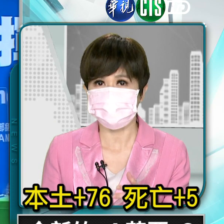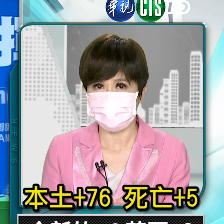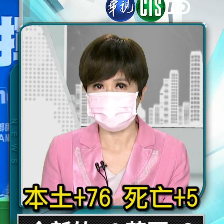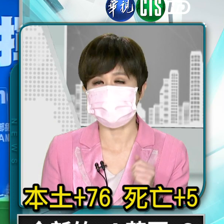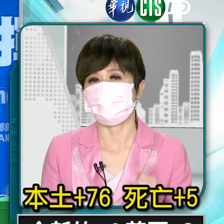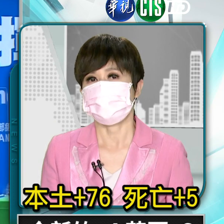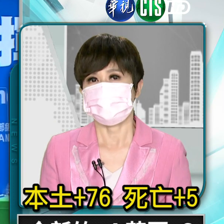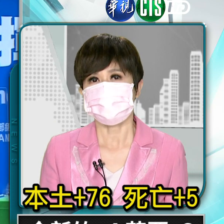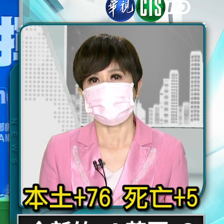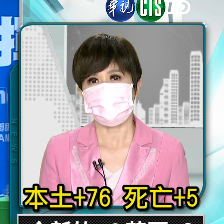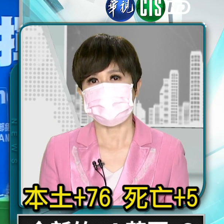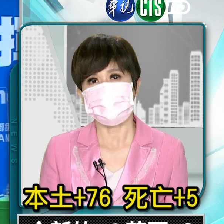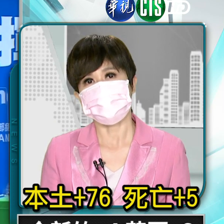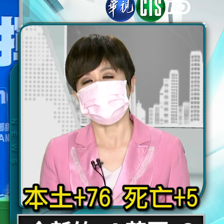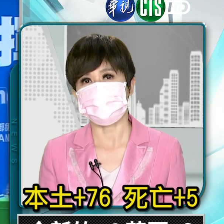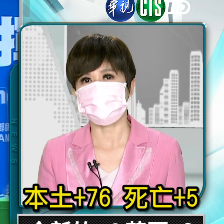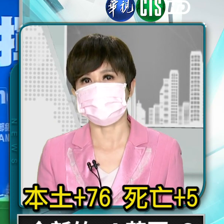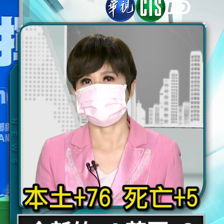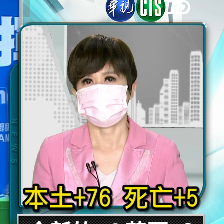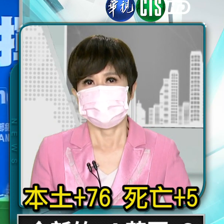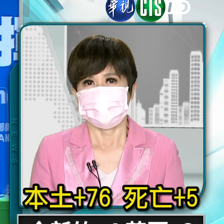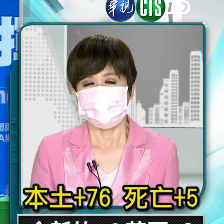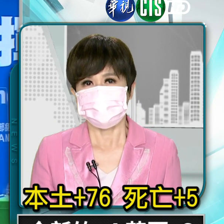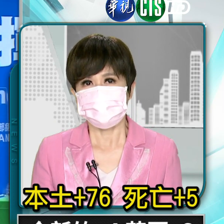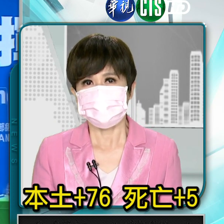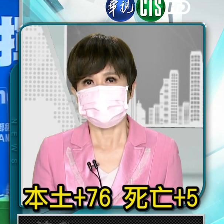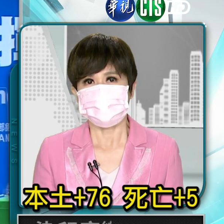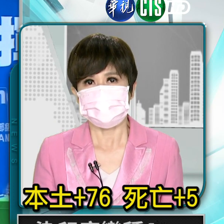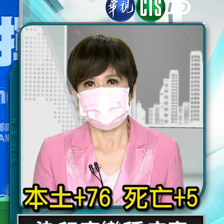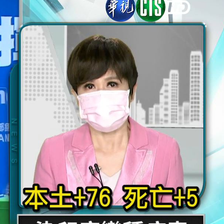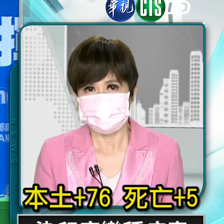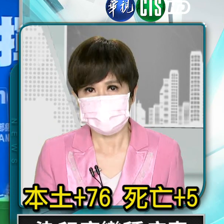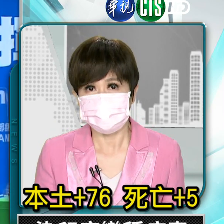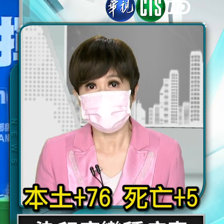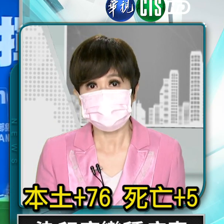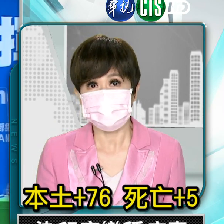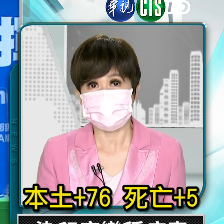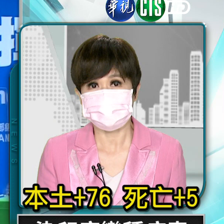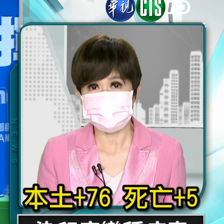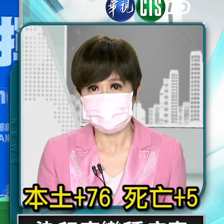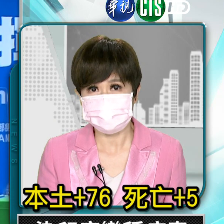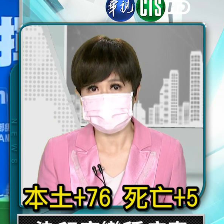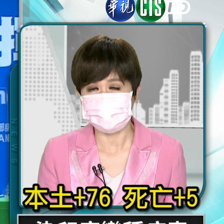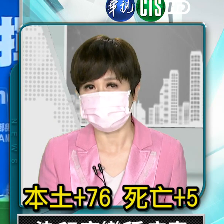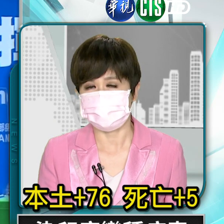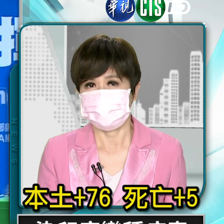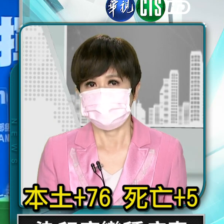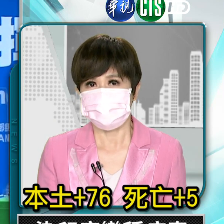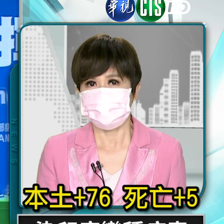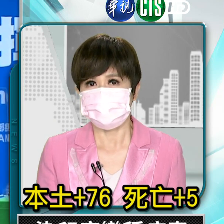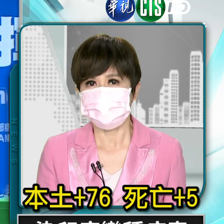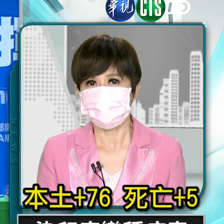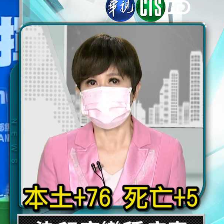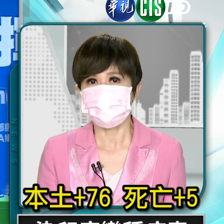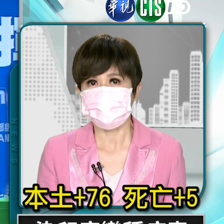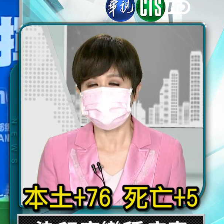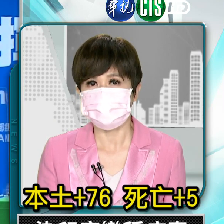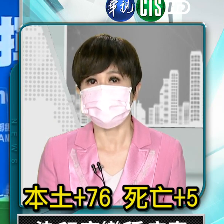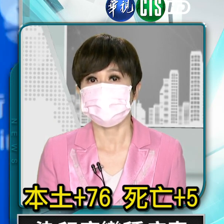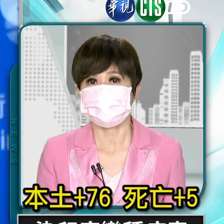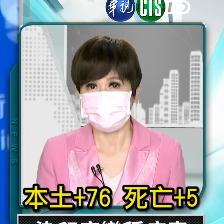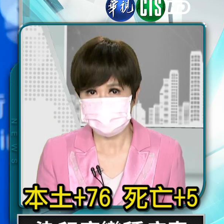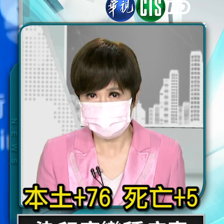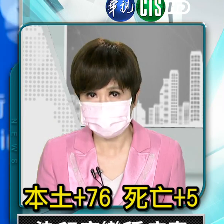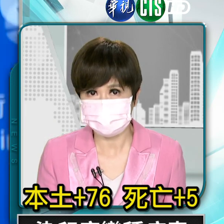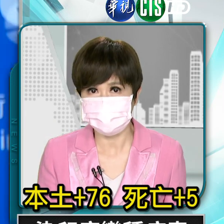一顺位，过来则是一般的民众。若要注这个残疾疫苗，要安怎来登记呢？指挥中心的副指挥